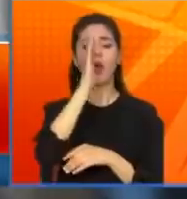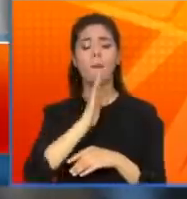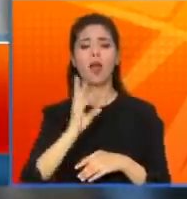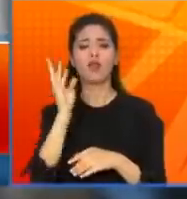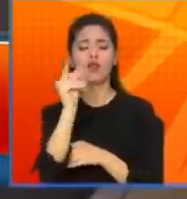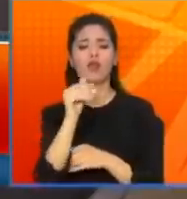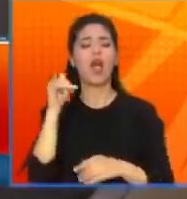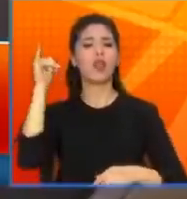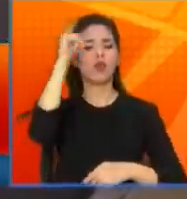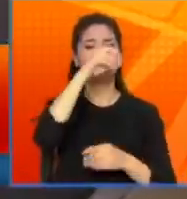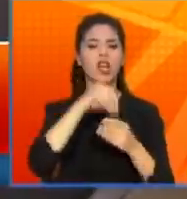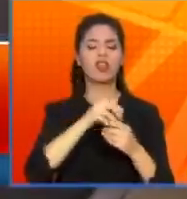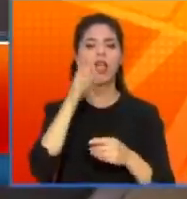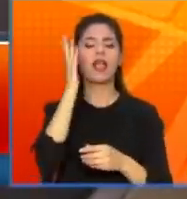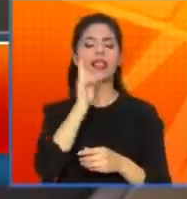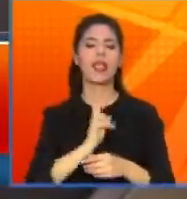uçağı dezenfekte etti.